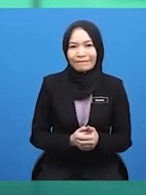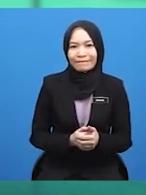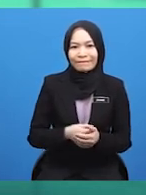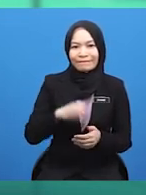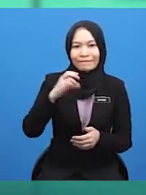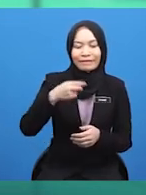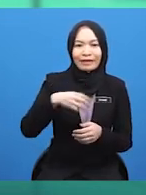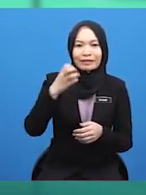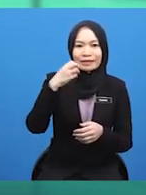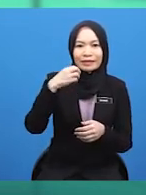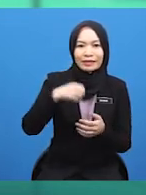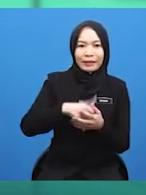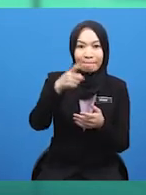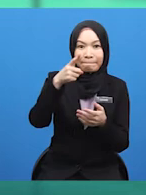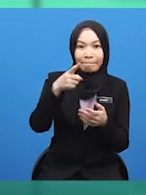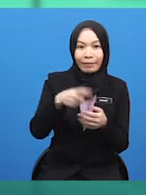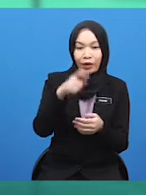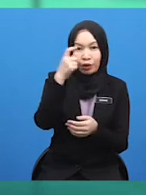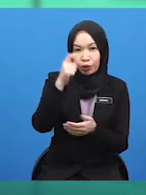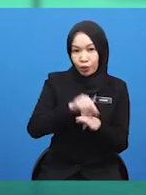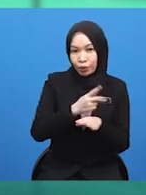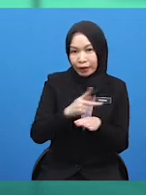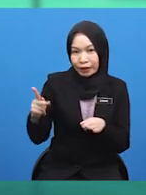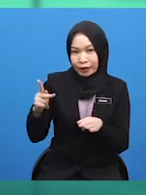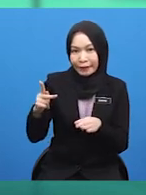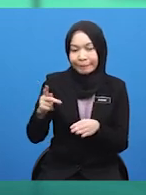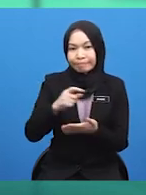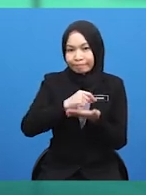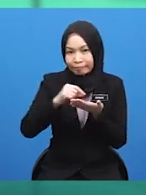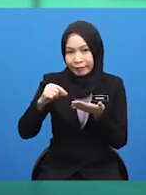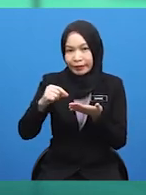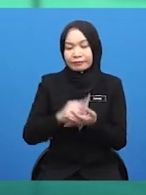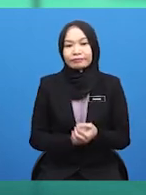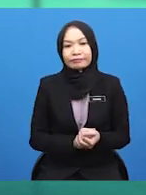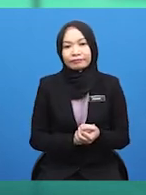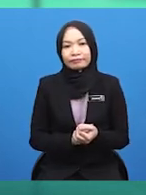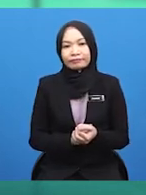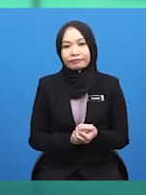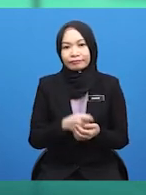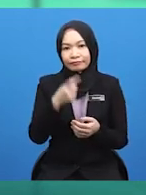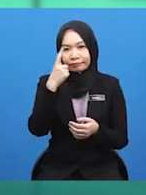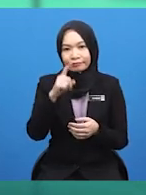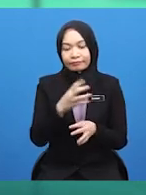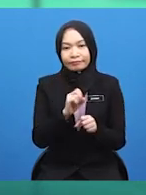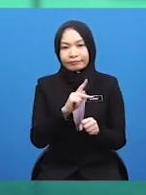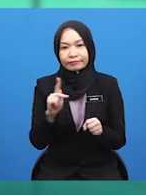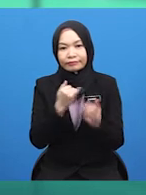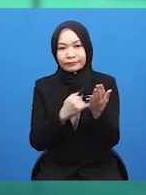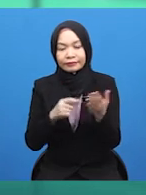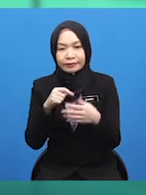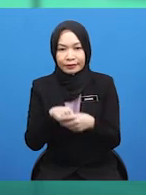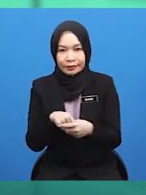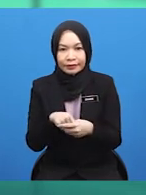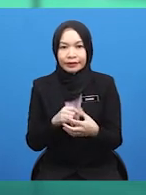pen. Manakala objek yang kedua pula dalam gambar ini, pelajar, kita menggambarkan objek kayu katak